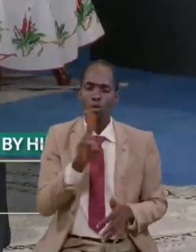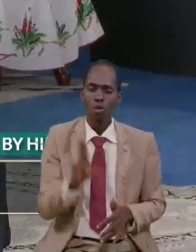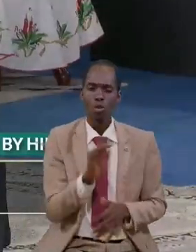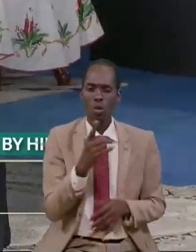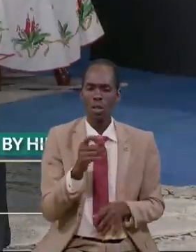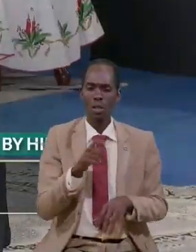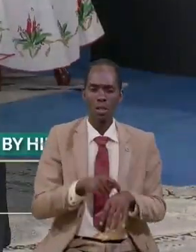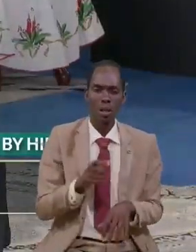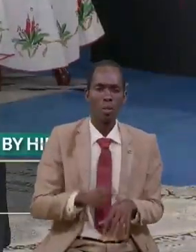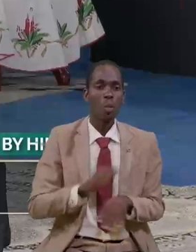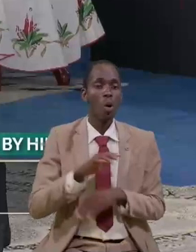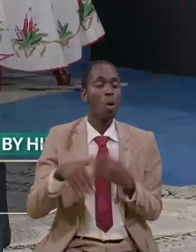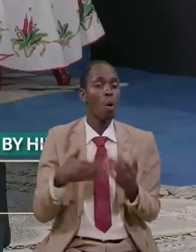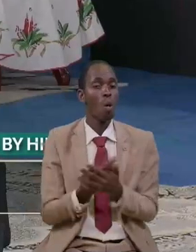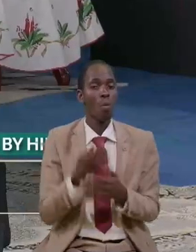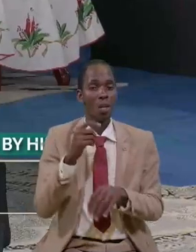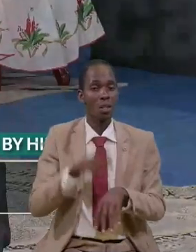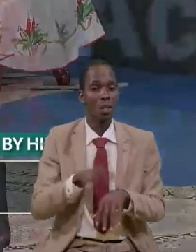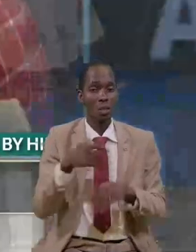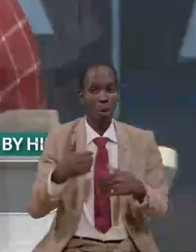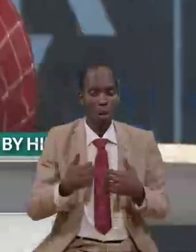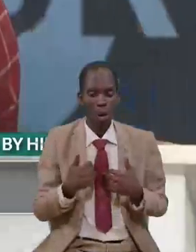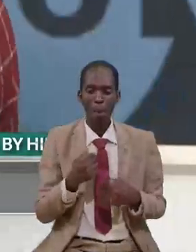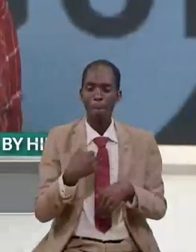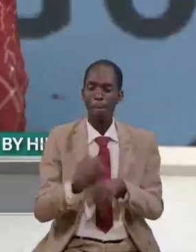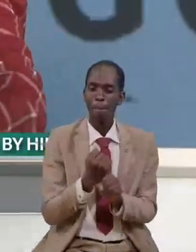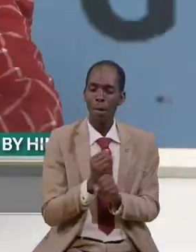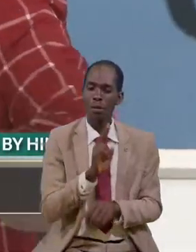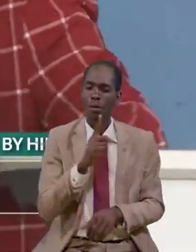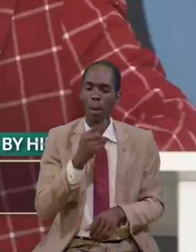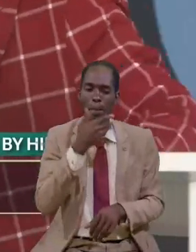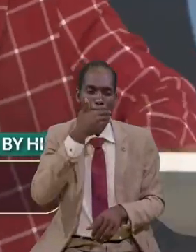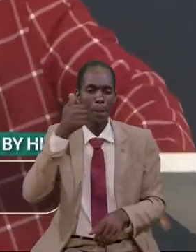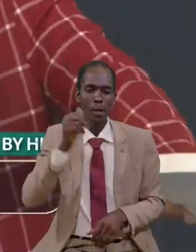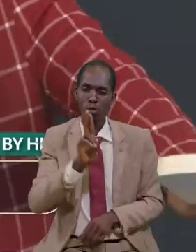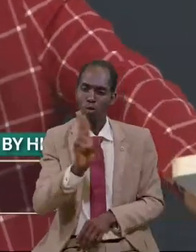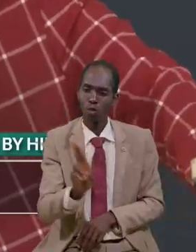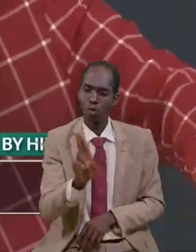temps que tu as. Tu dois utiliser ça au maximum.